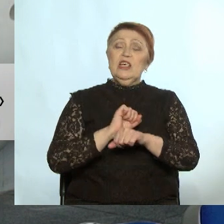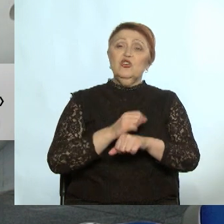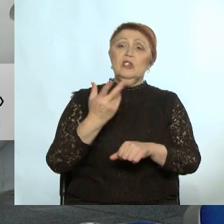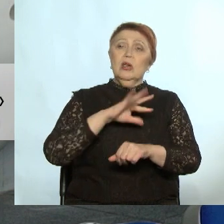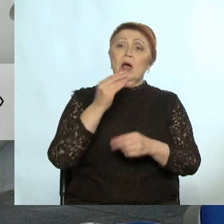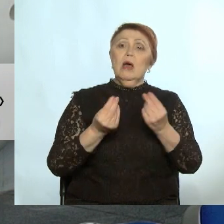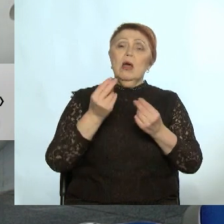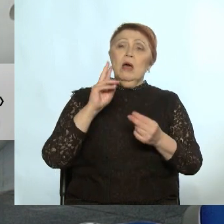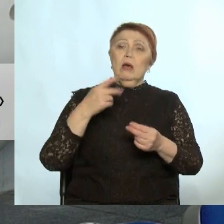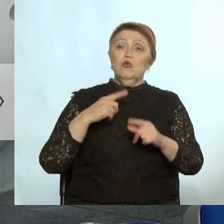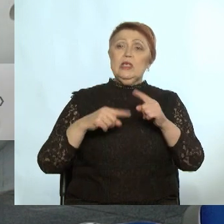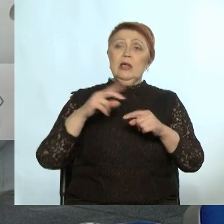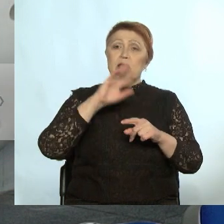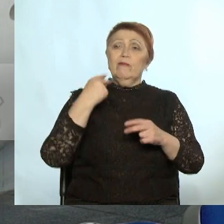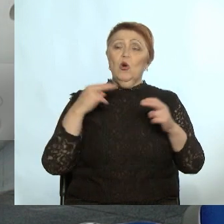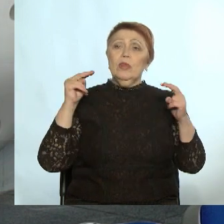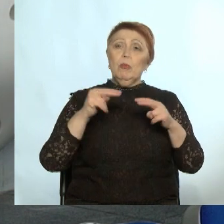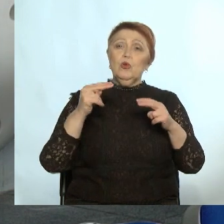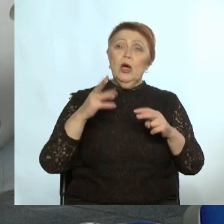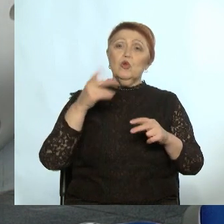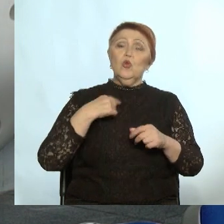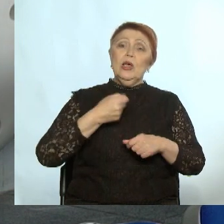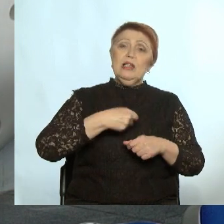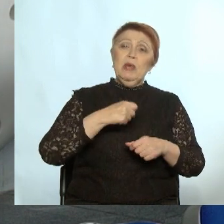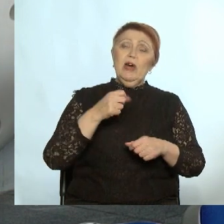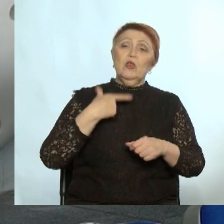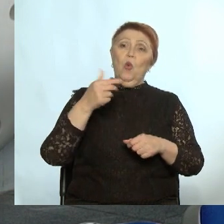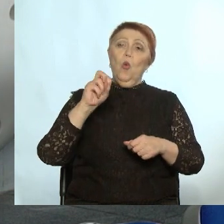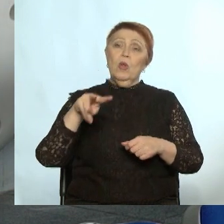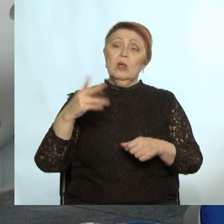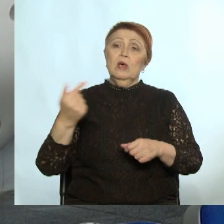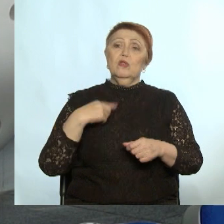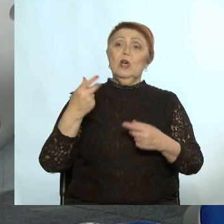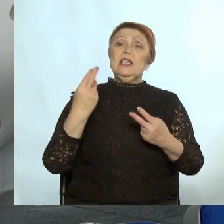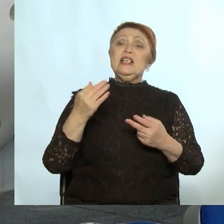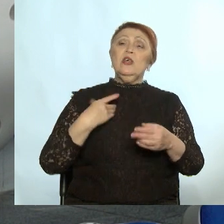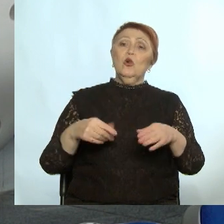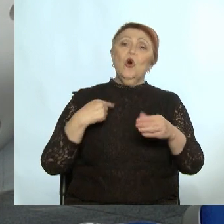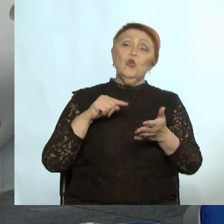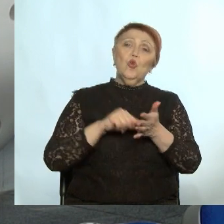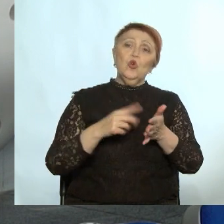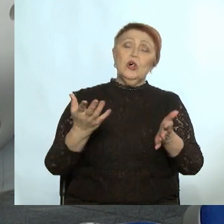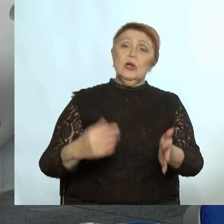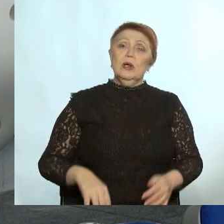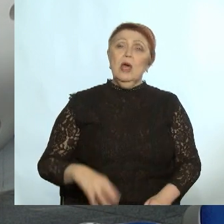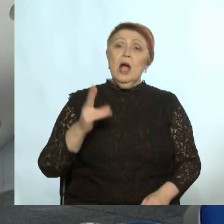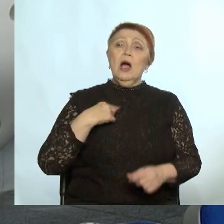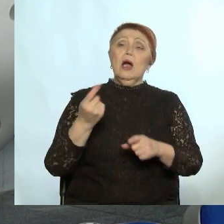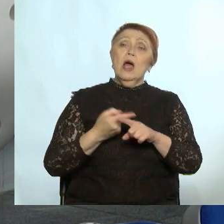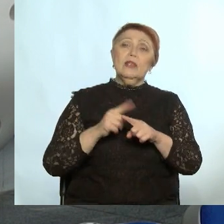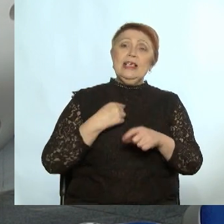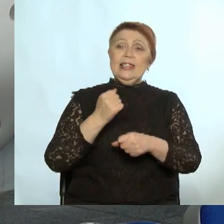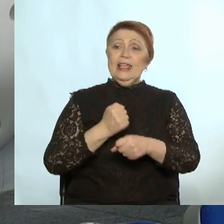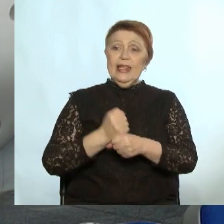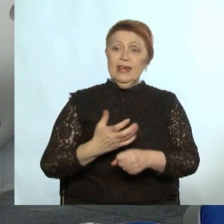всех. Что там, допустим, какие моменты, кто забивал голы, с каких точек потом, то есть мы у них, наверное, спрашиваем, да, откуда забили гол, как это сделали.